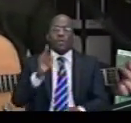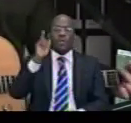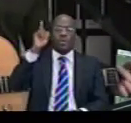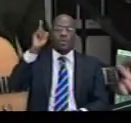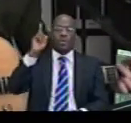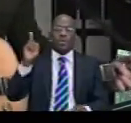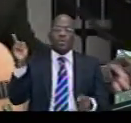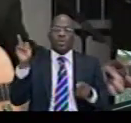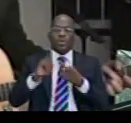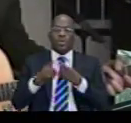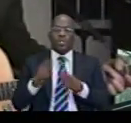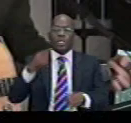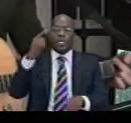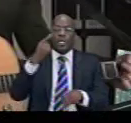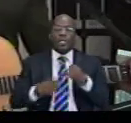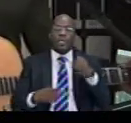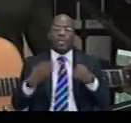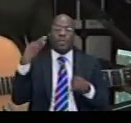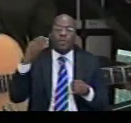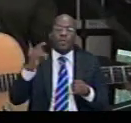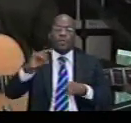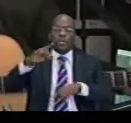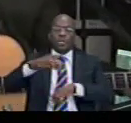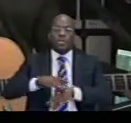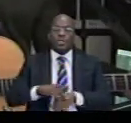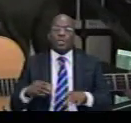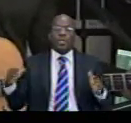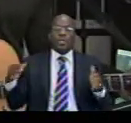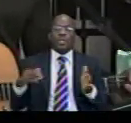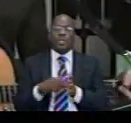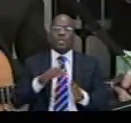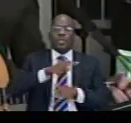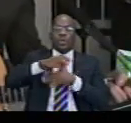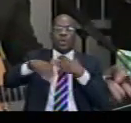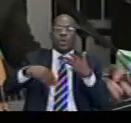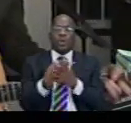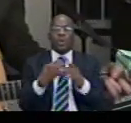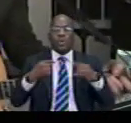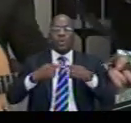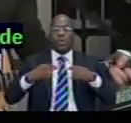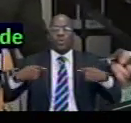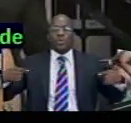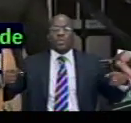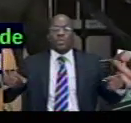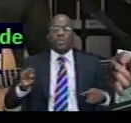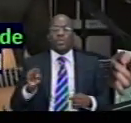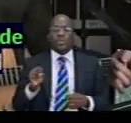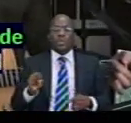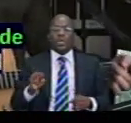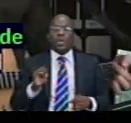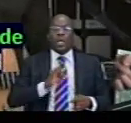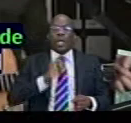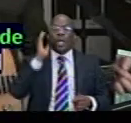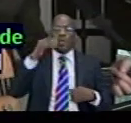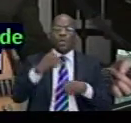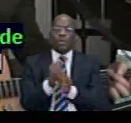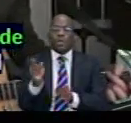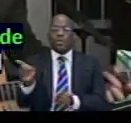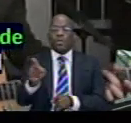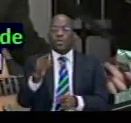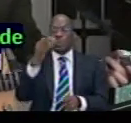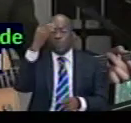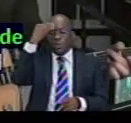du monde. Contre vents et contre marées, je te ferai connaître